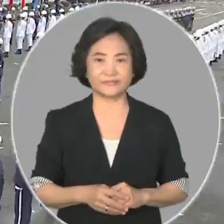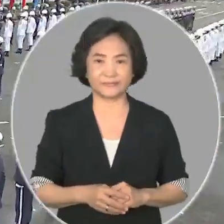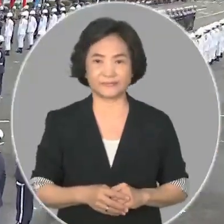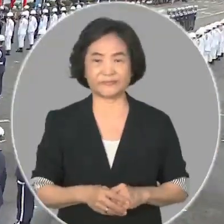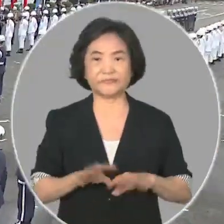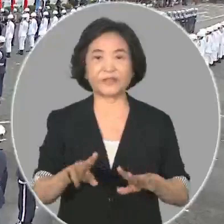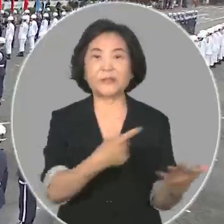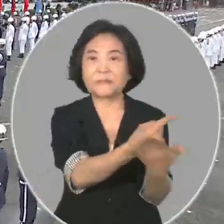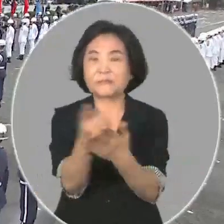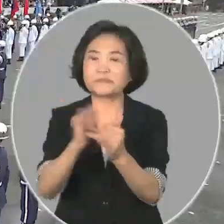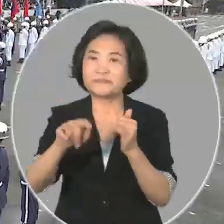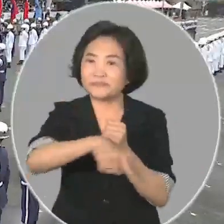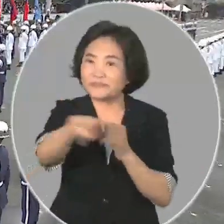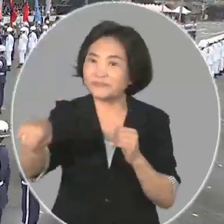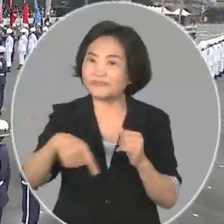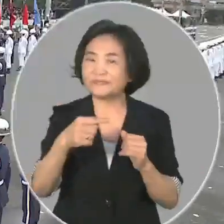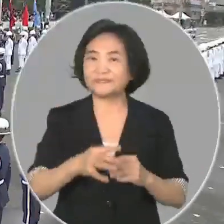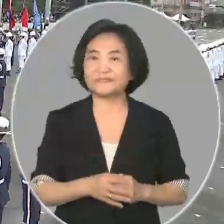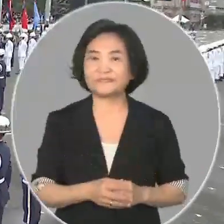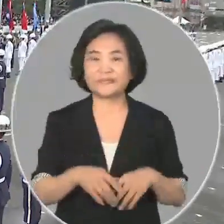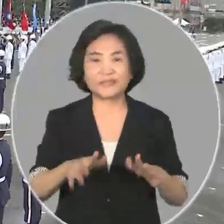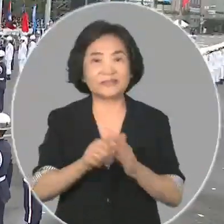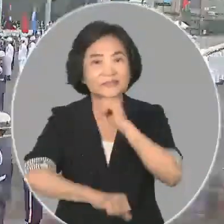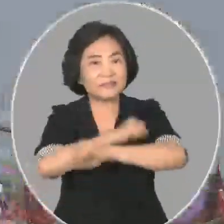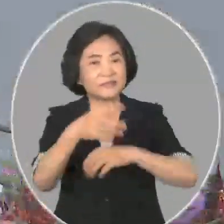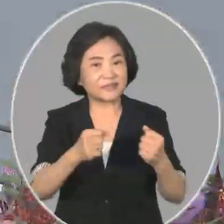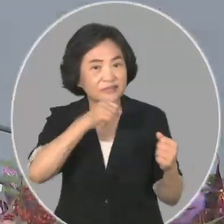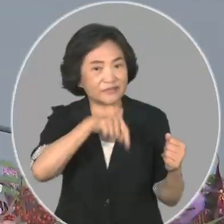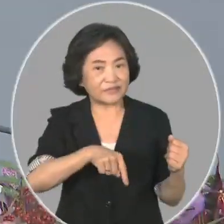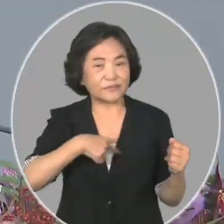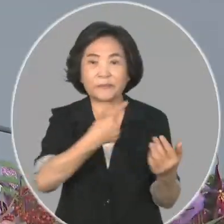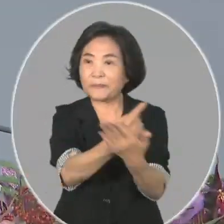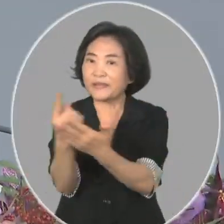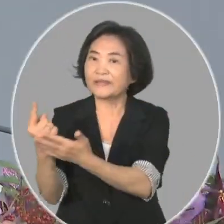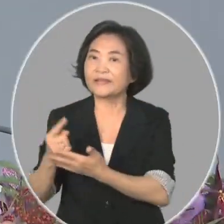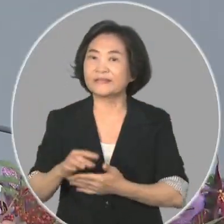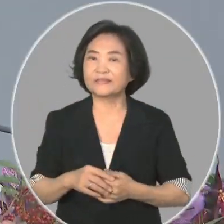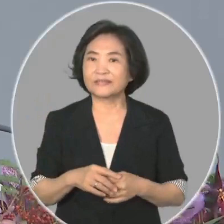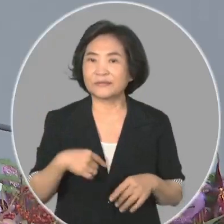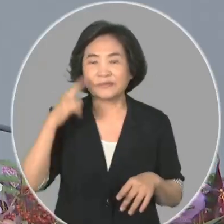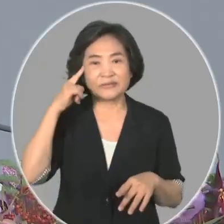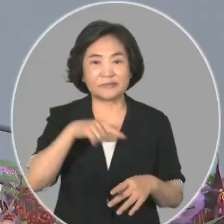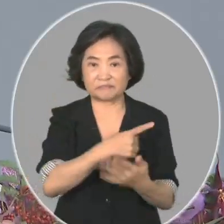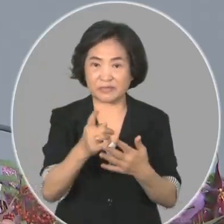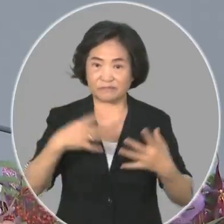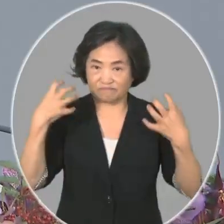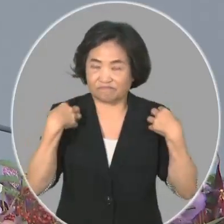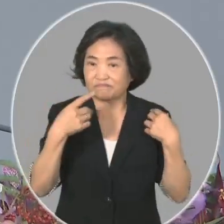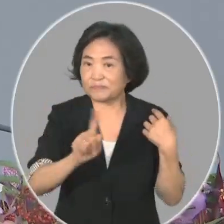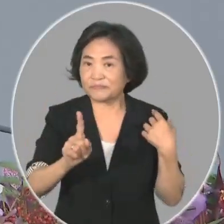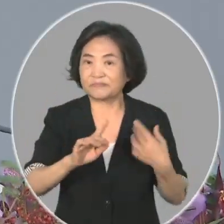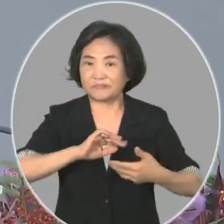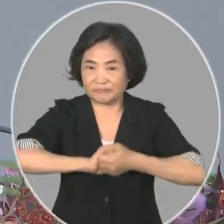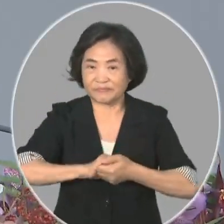各位国人同胞，对于生活在这块土地上的我们而言，最大的任务就是用尽